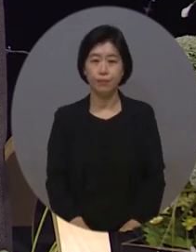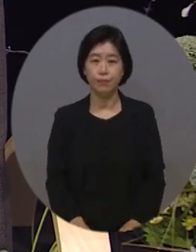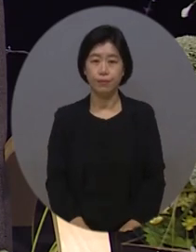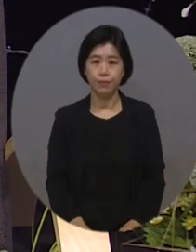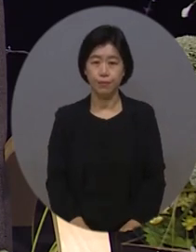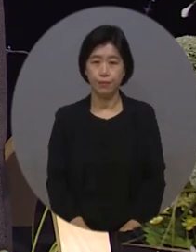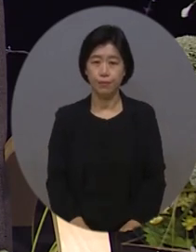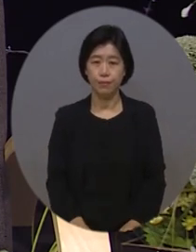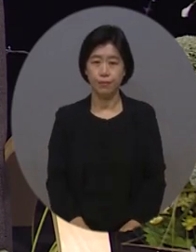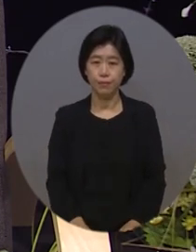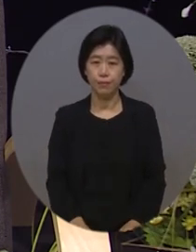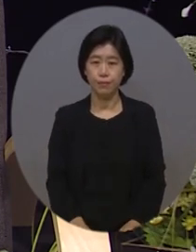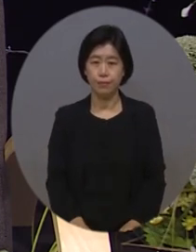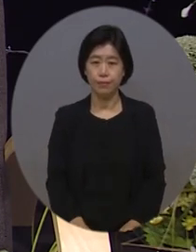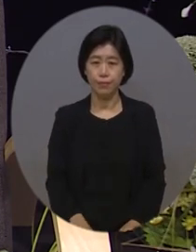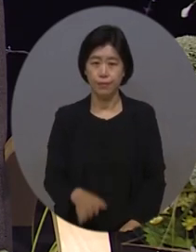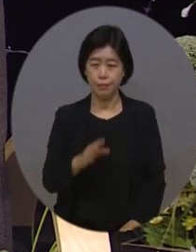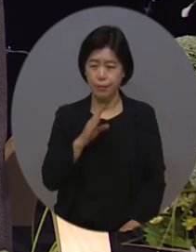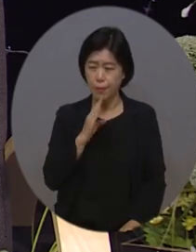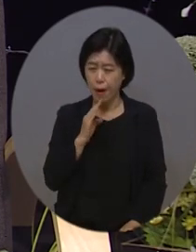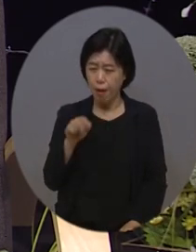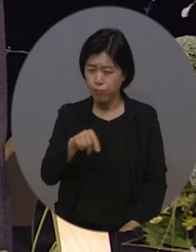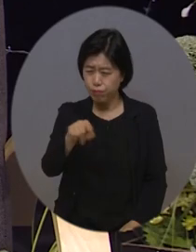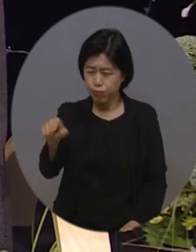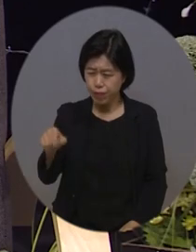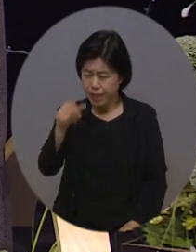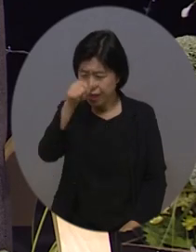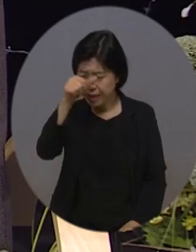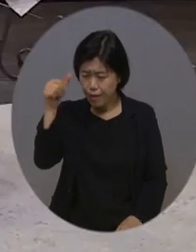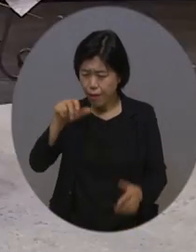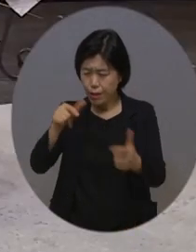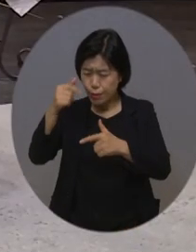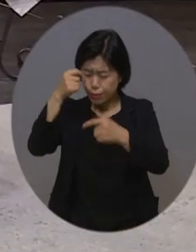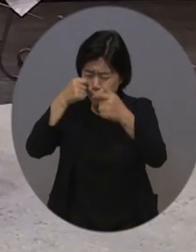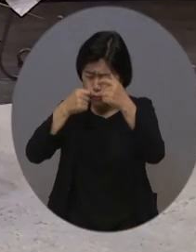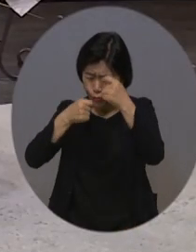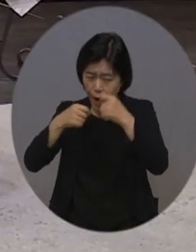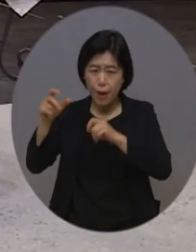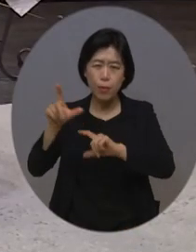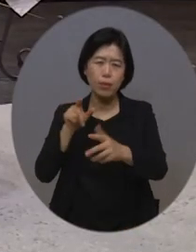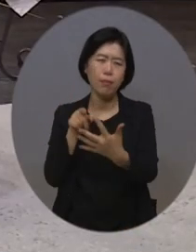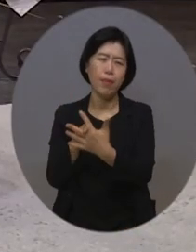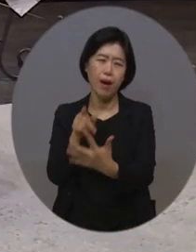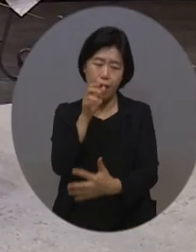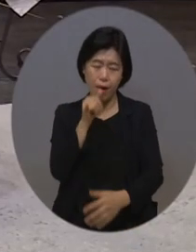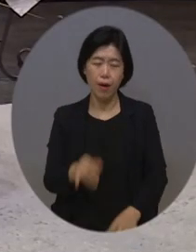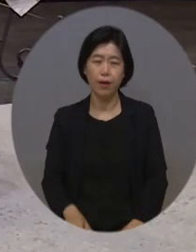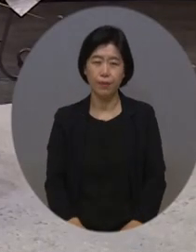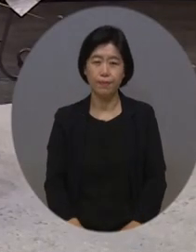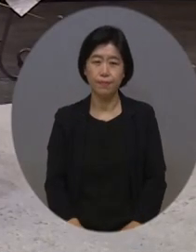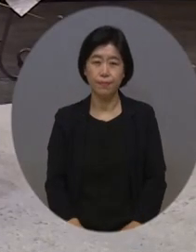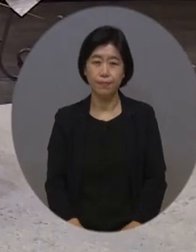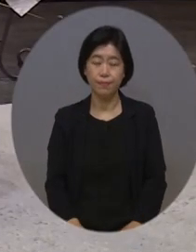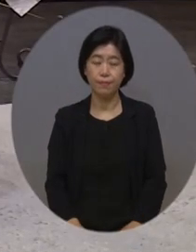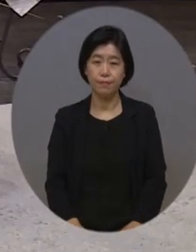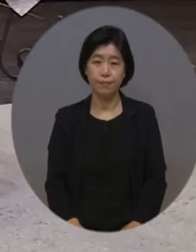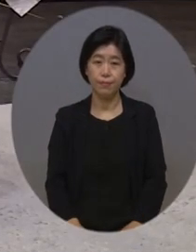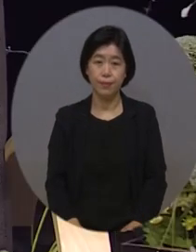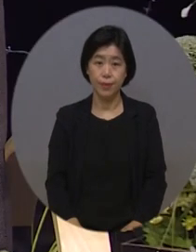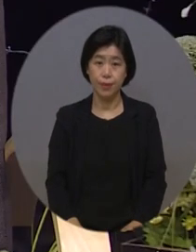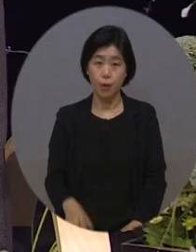눈물에 젖어 여기저기 잉크가 뭉개진 악보를 읽습니다. 음표 꼬리가 짧아져 목소리가